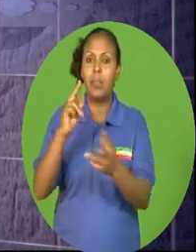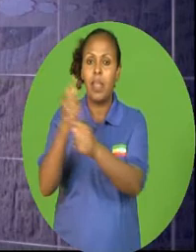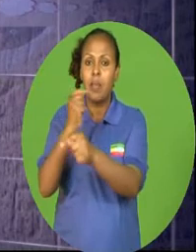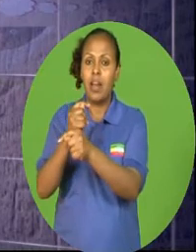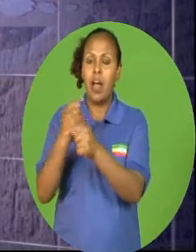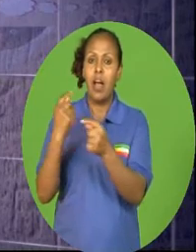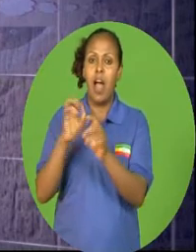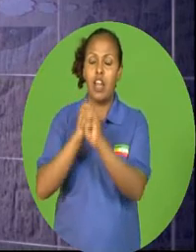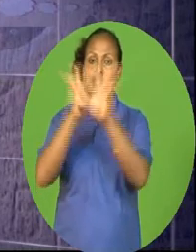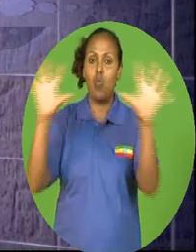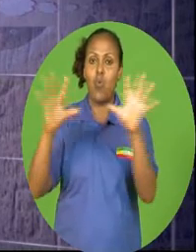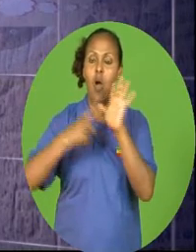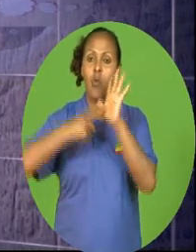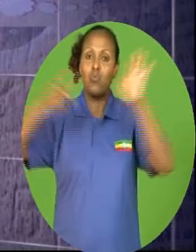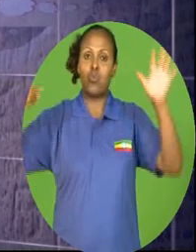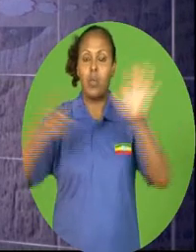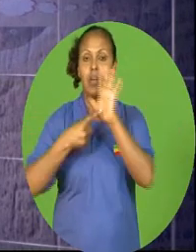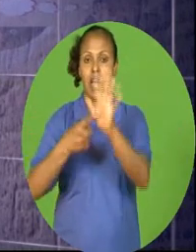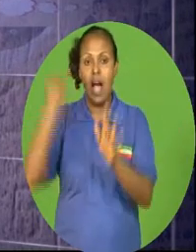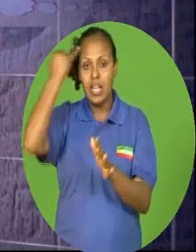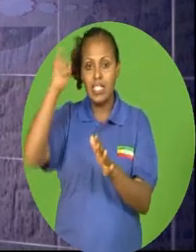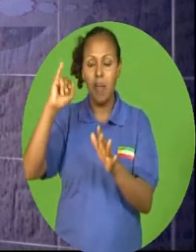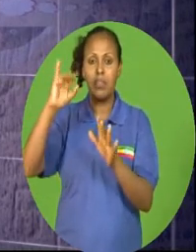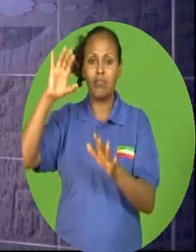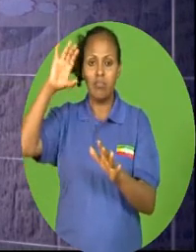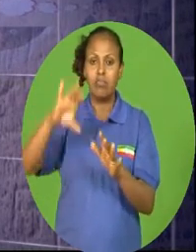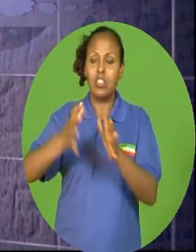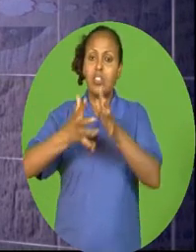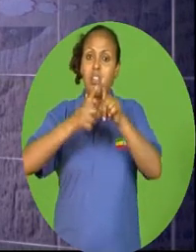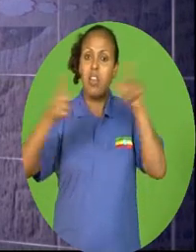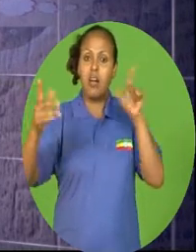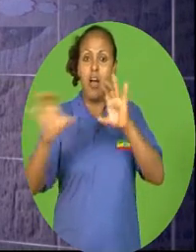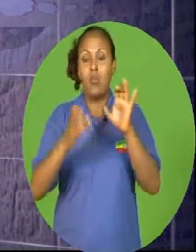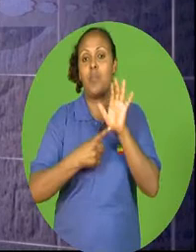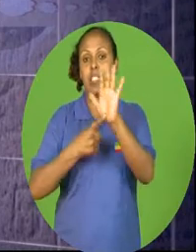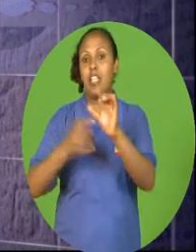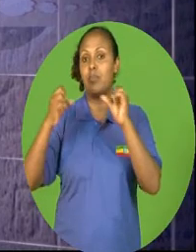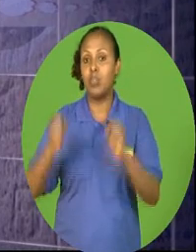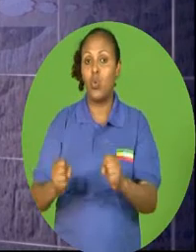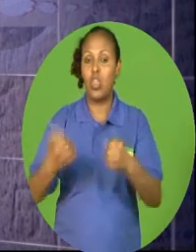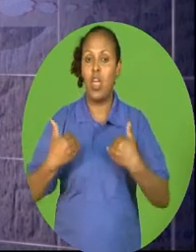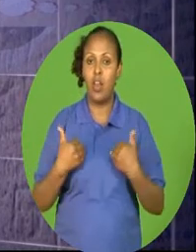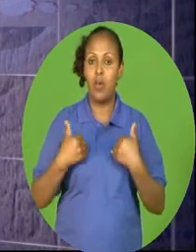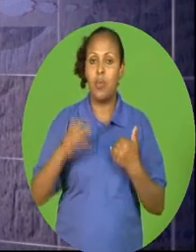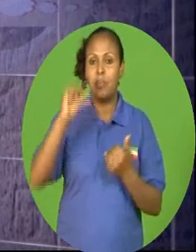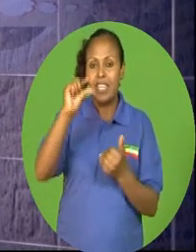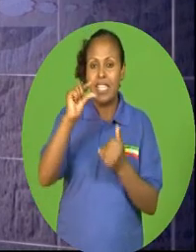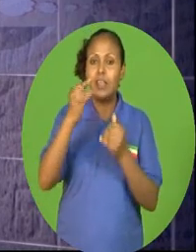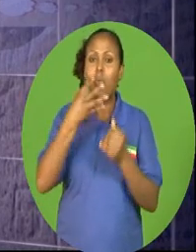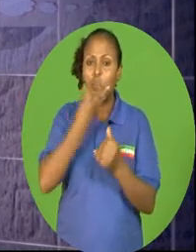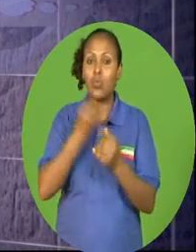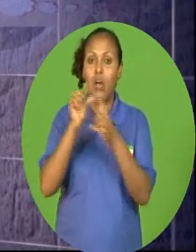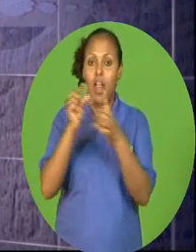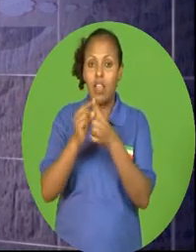ወይም ድርጊት አድምቆና አጉልቶ የማሳየት ሐሳብን አክርሮና አግዝፎ የማቀረብ ችሎታ ያለው በጥቂት